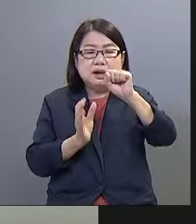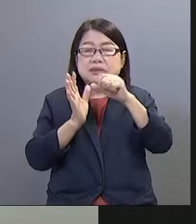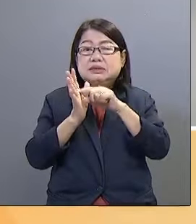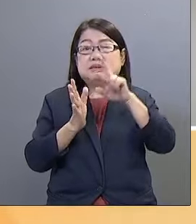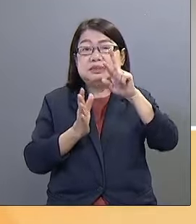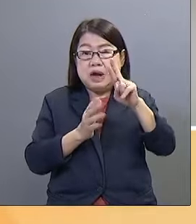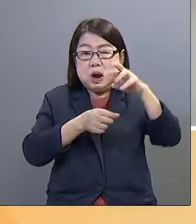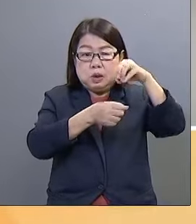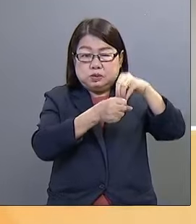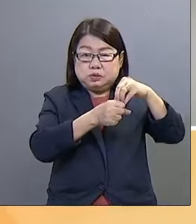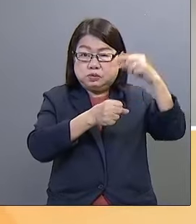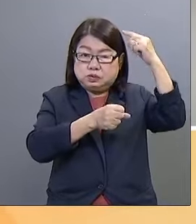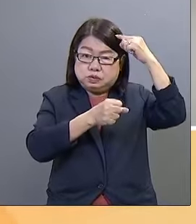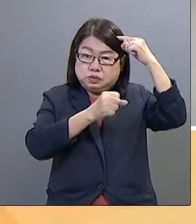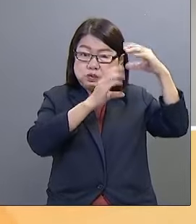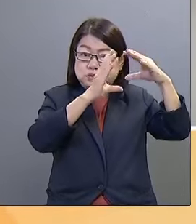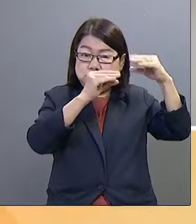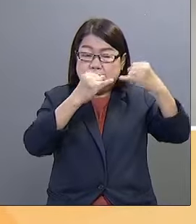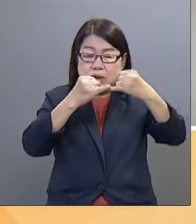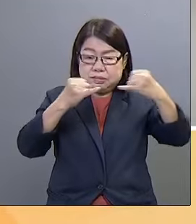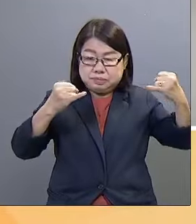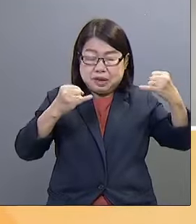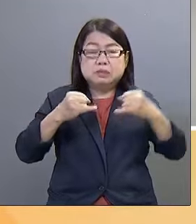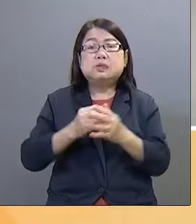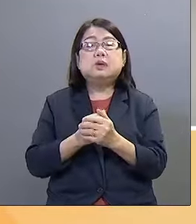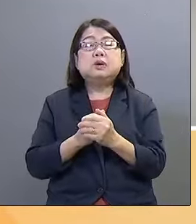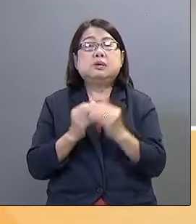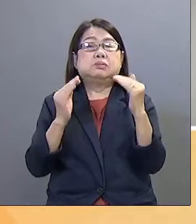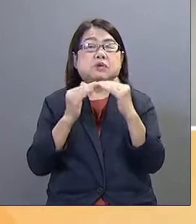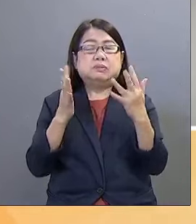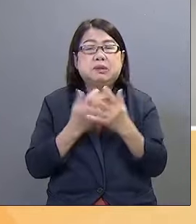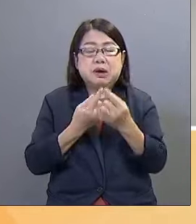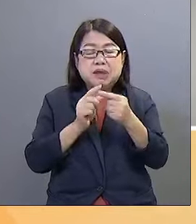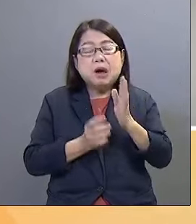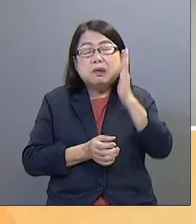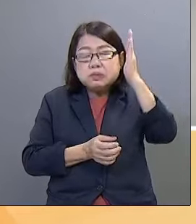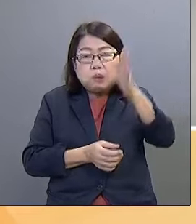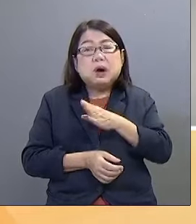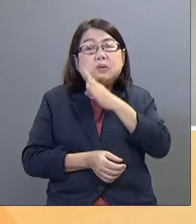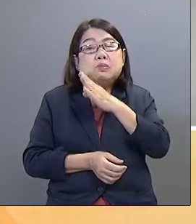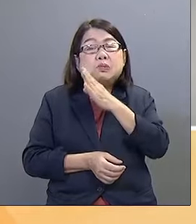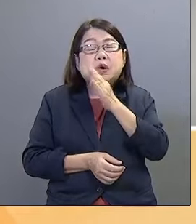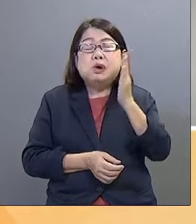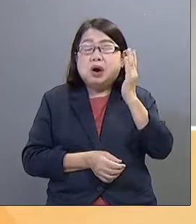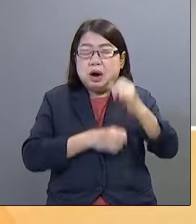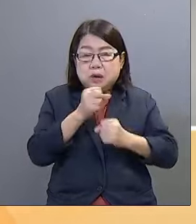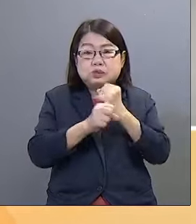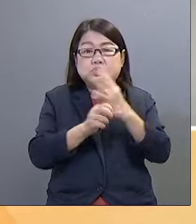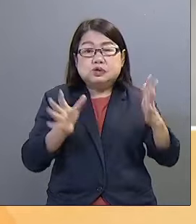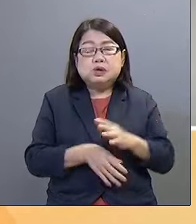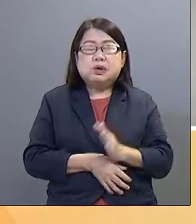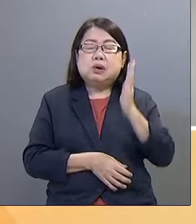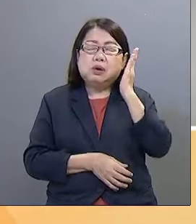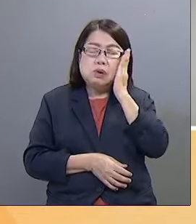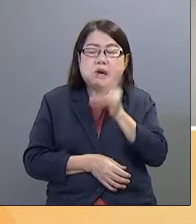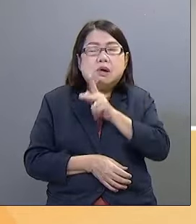อะไรอยางี้ค่ะแต่วภาวะนอนกลอัจๆ อาจจะเกิดไดจากการที่พออายุคมากขึ้นกลามเนือของเพดานอ